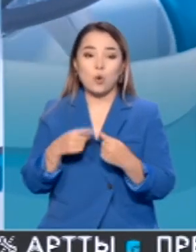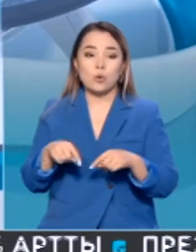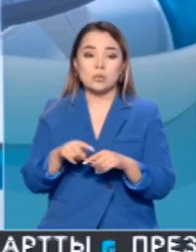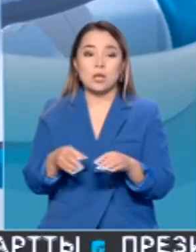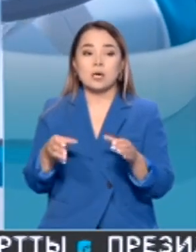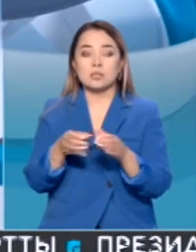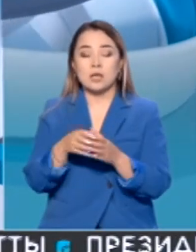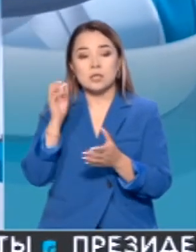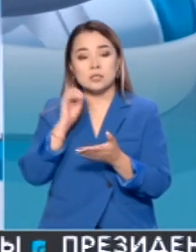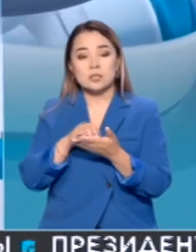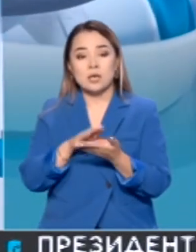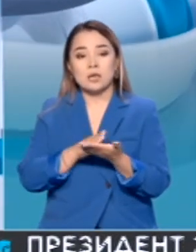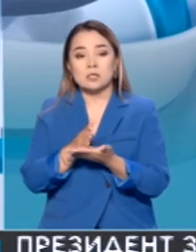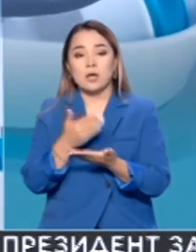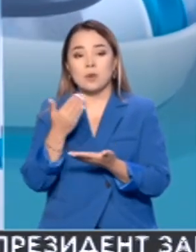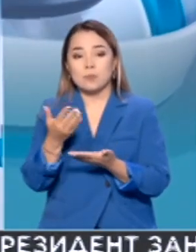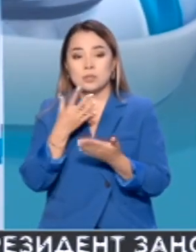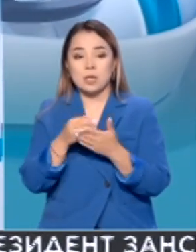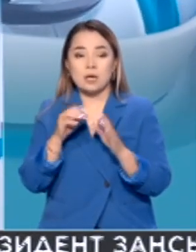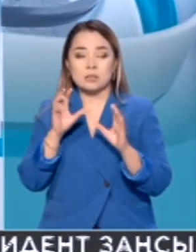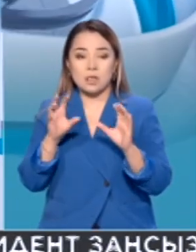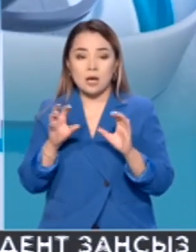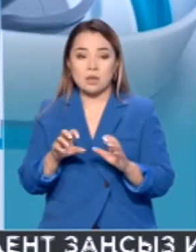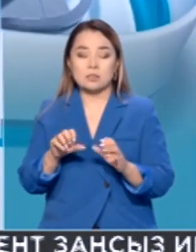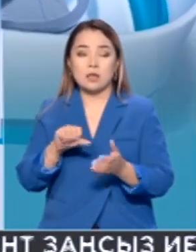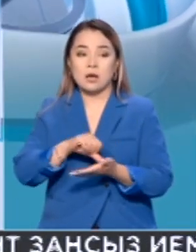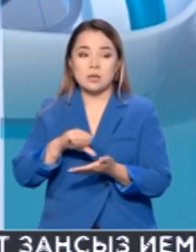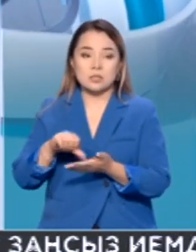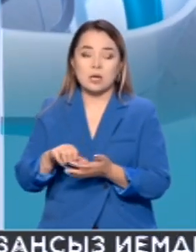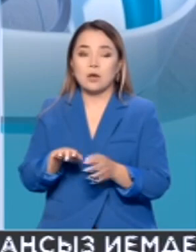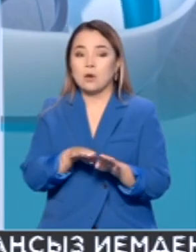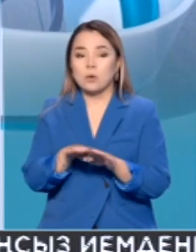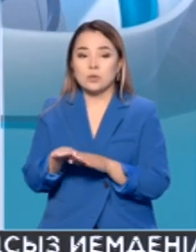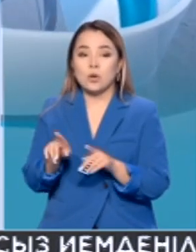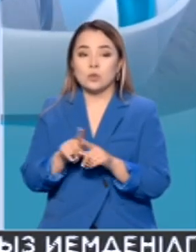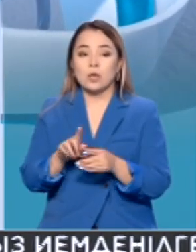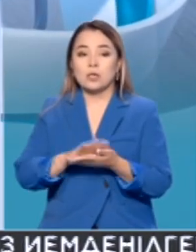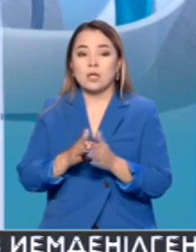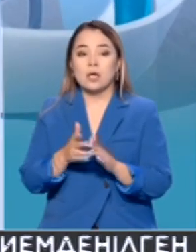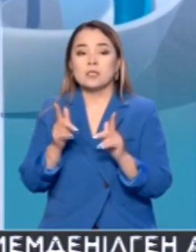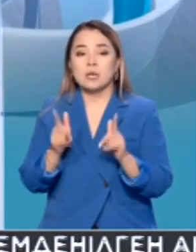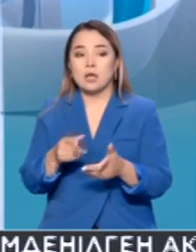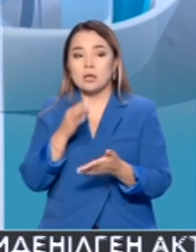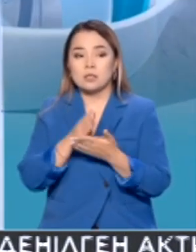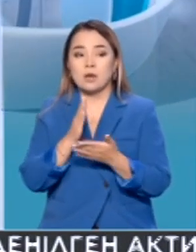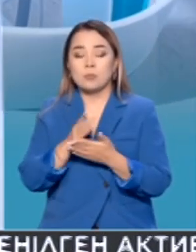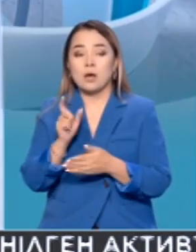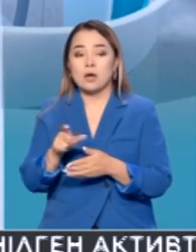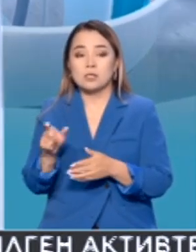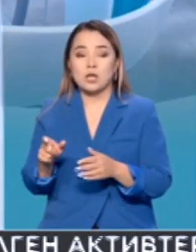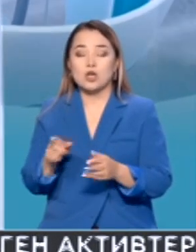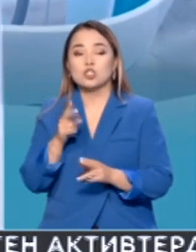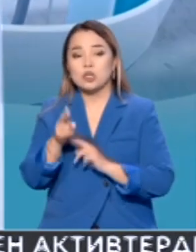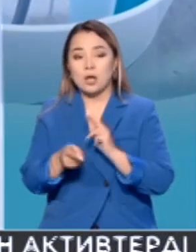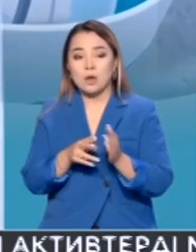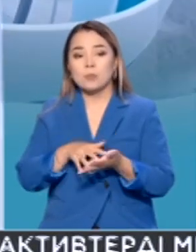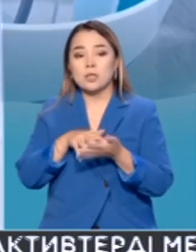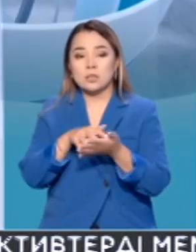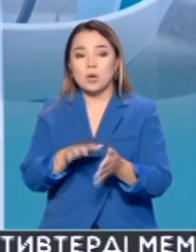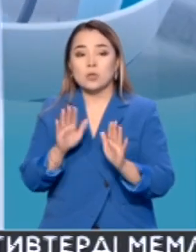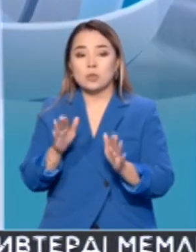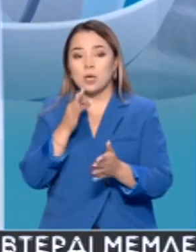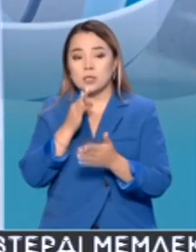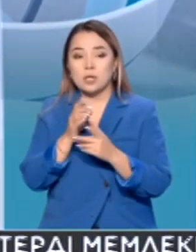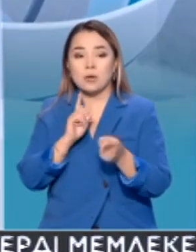елдері цифрлық қызметтер туралы заңға қатысты ортақ келісімге келді. Құжатта әлеуметтік желге қатысты азаматтардың шағымы мен өтінішін қарау